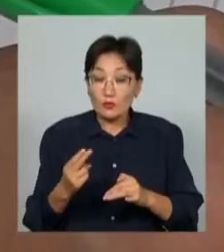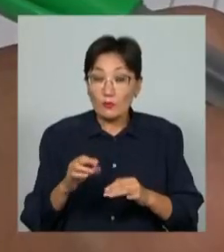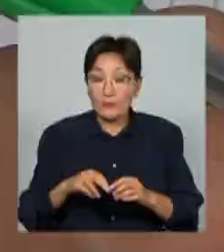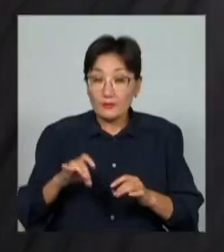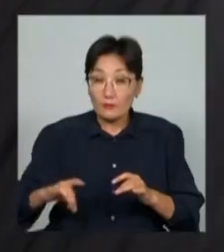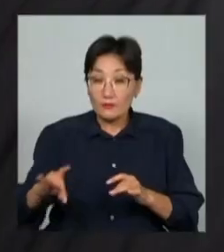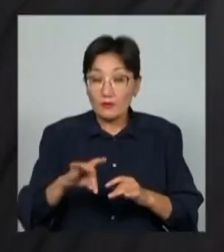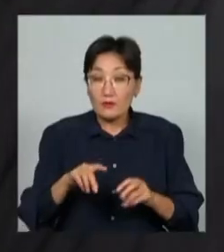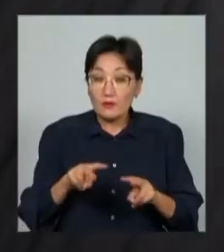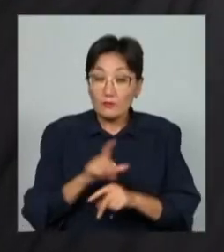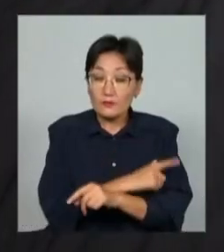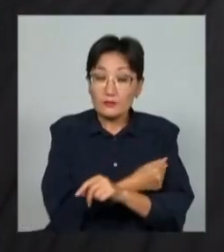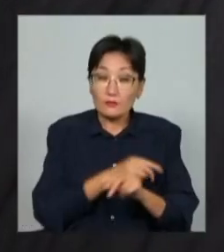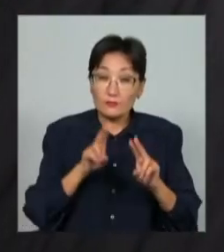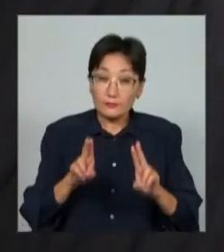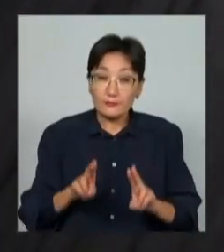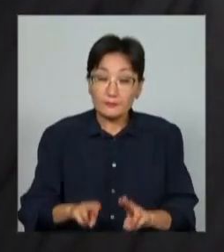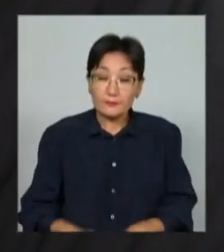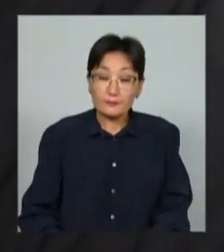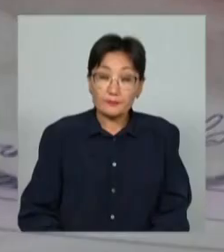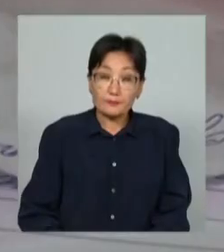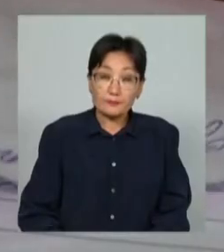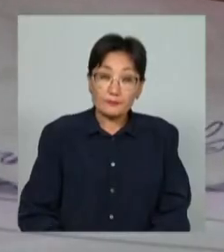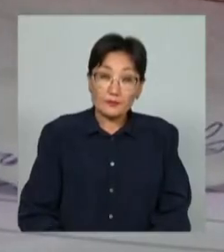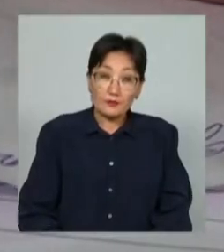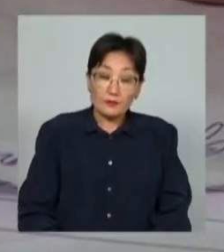района с соблюдением всех санитарных норм.